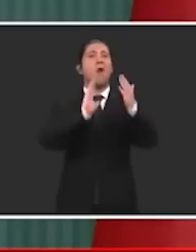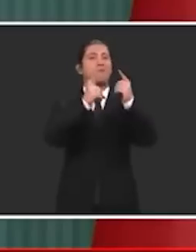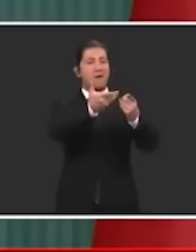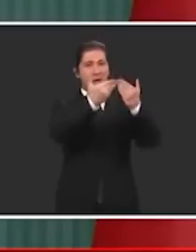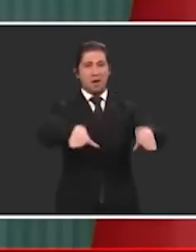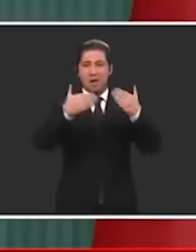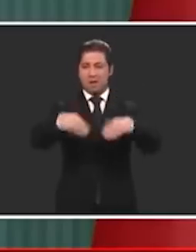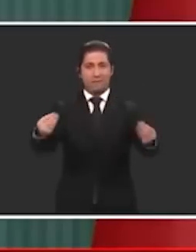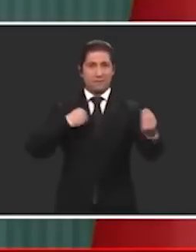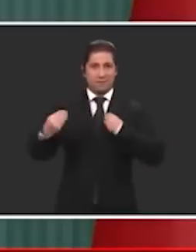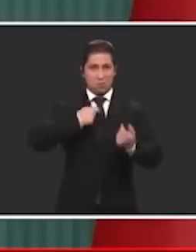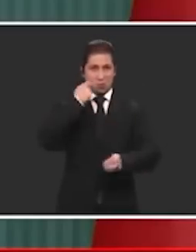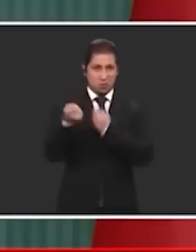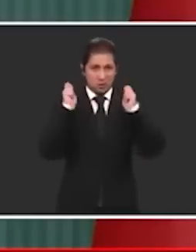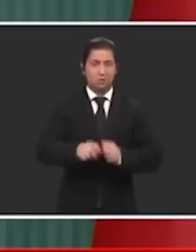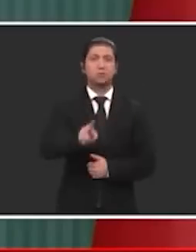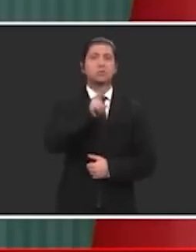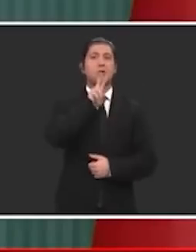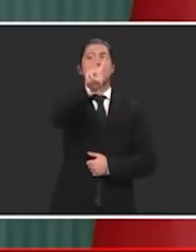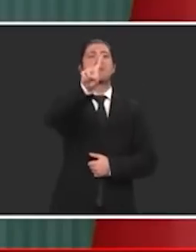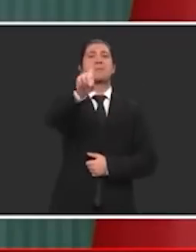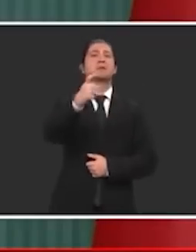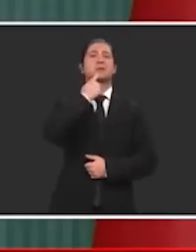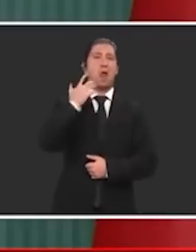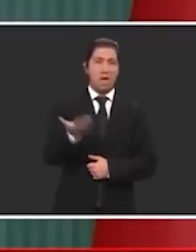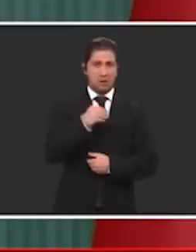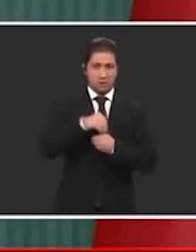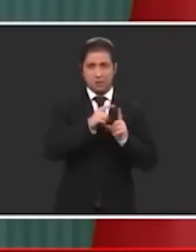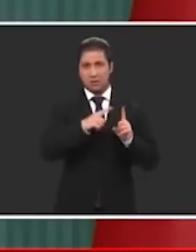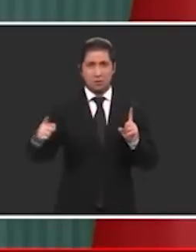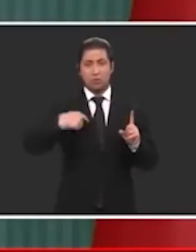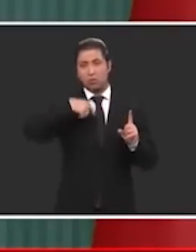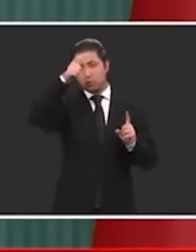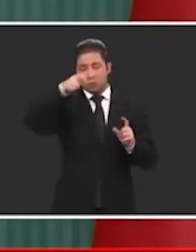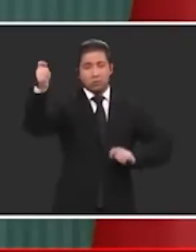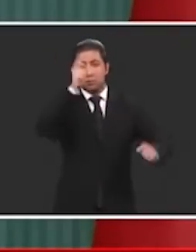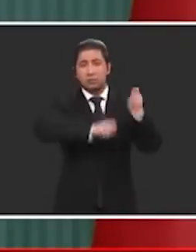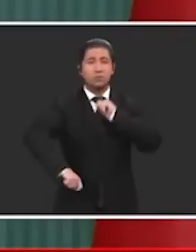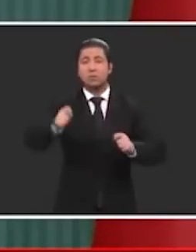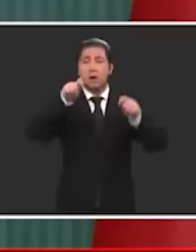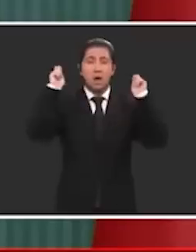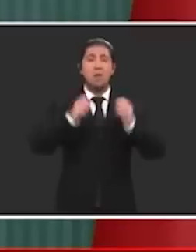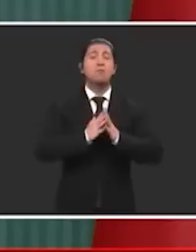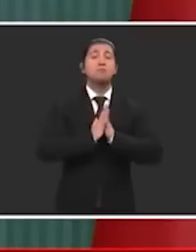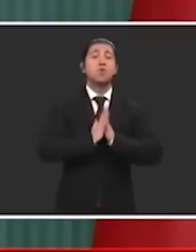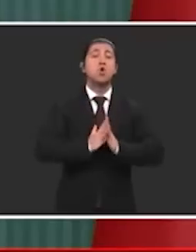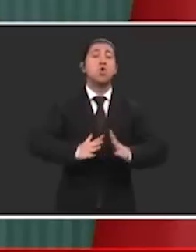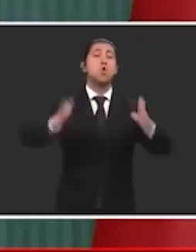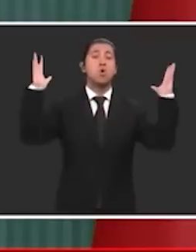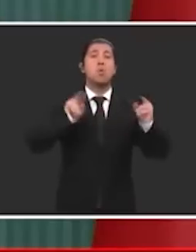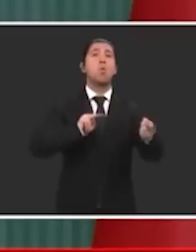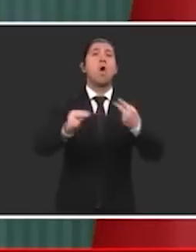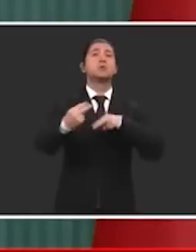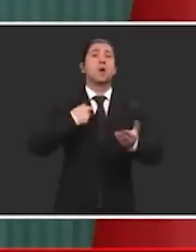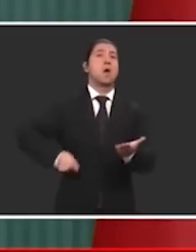engelleme çabalarına rağmen son 21 yılda ülkemize kazandırdığımız devasa